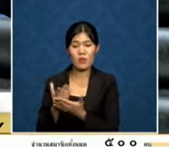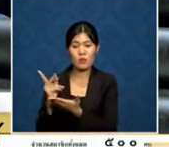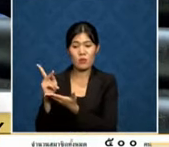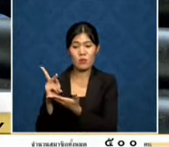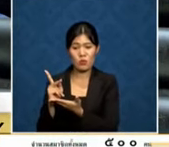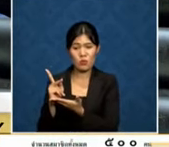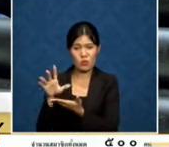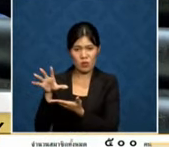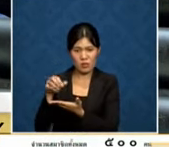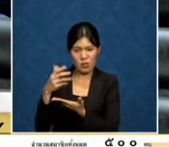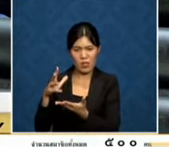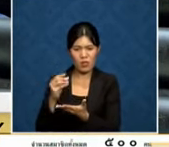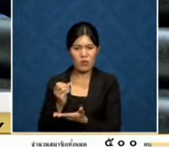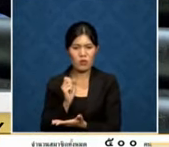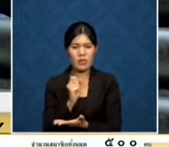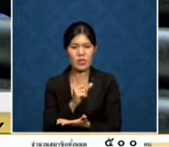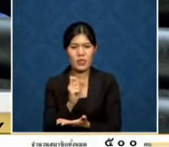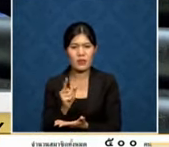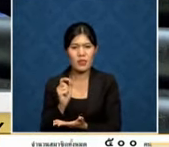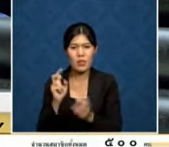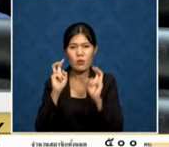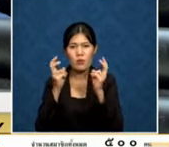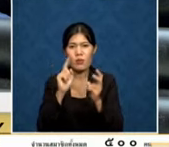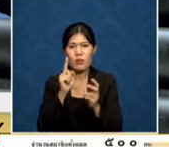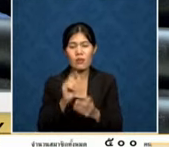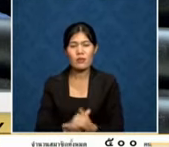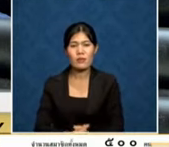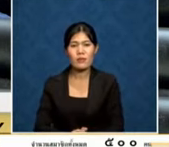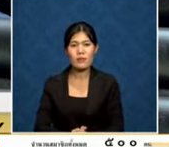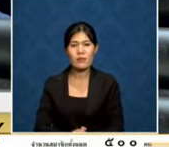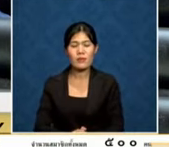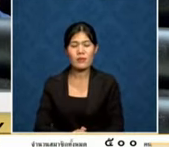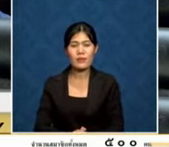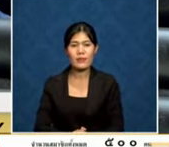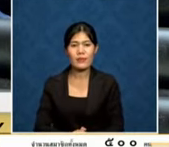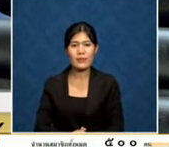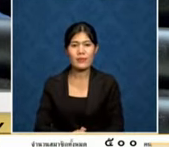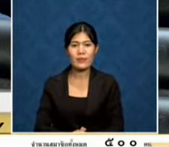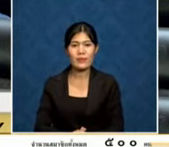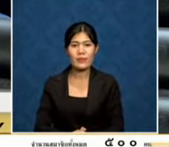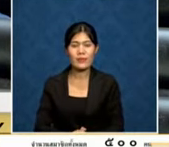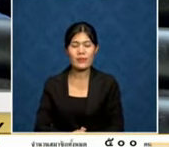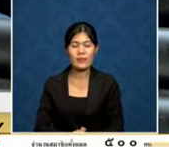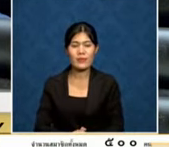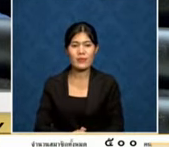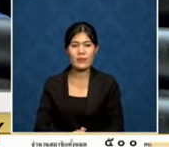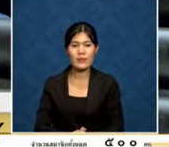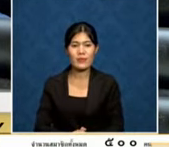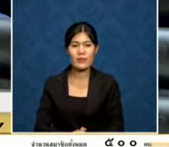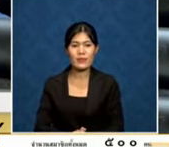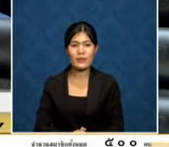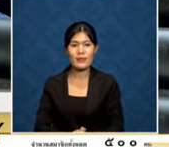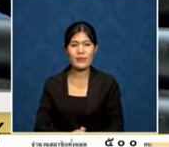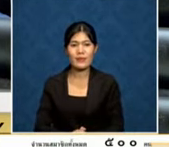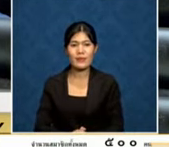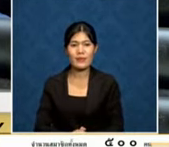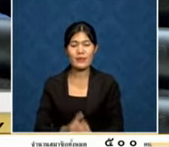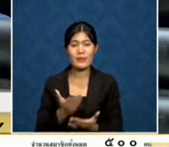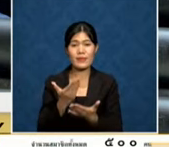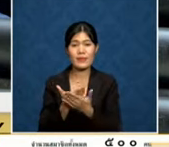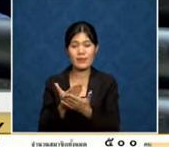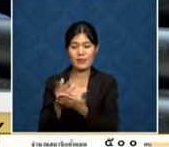อะไรท่านถึงยอมทำเรื่องไม่เป็นเรื่องก็เป็นที่เข้าใจได้ครับว่าท่านกู้